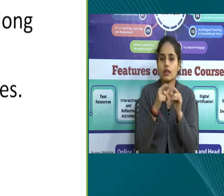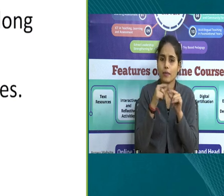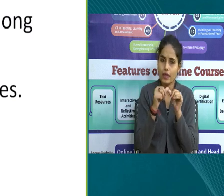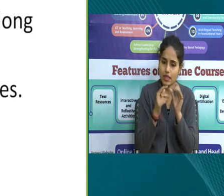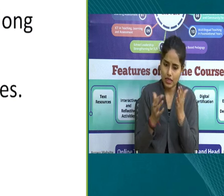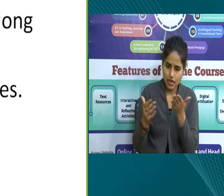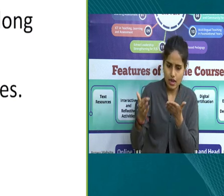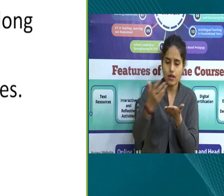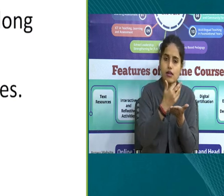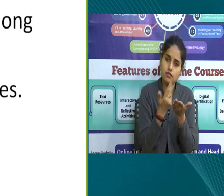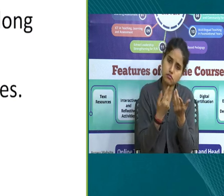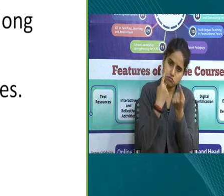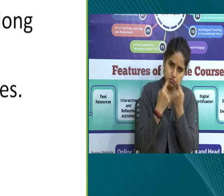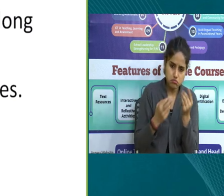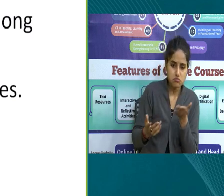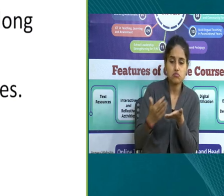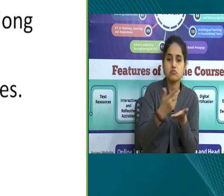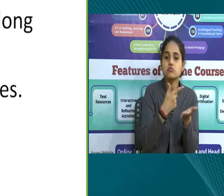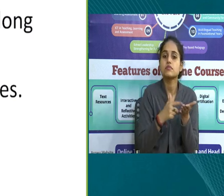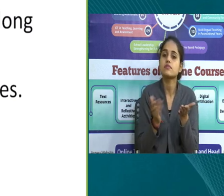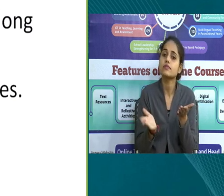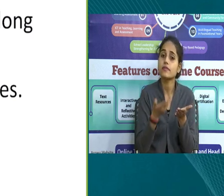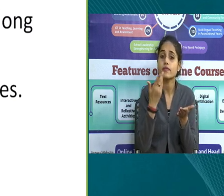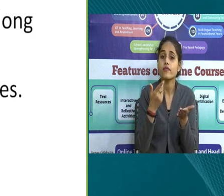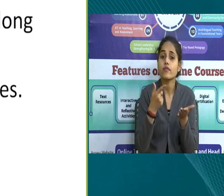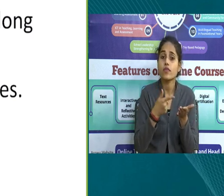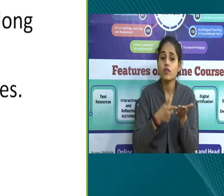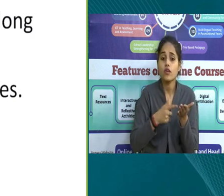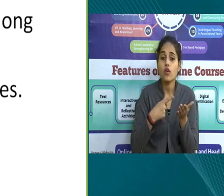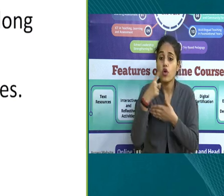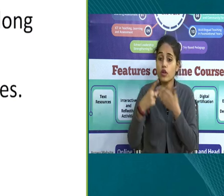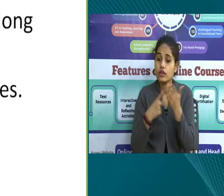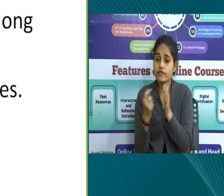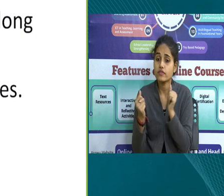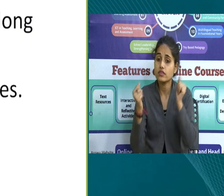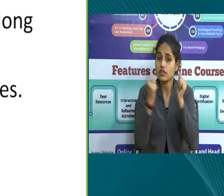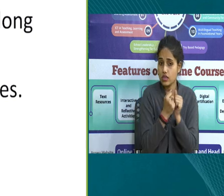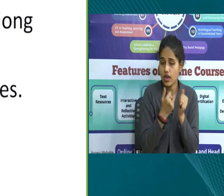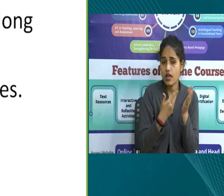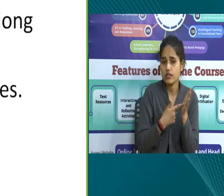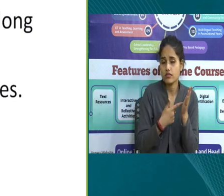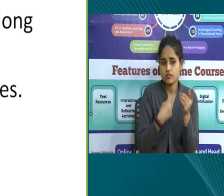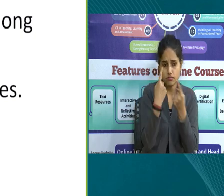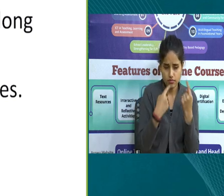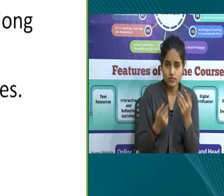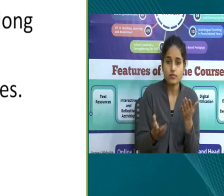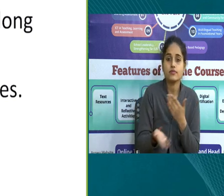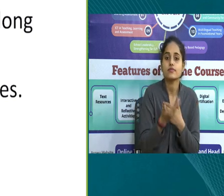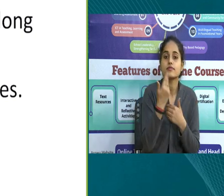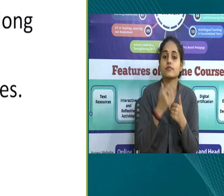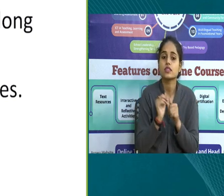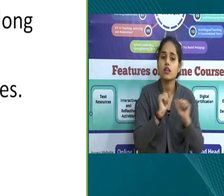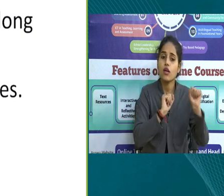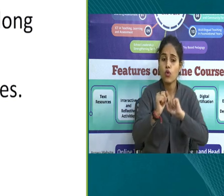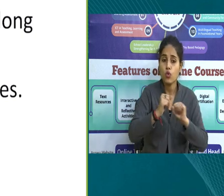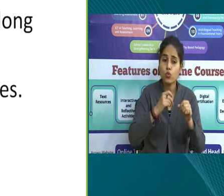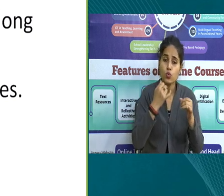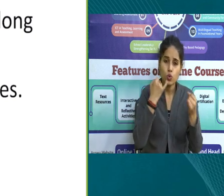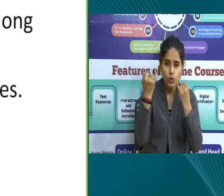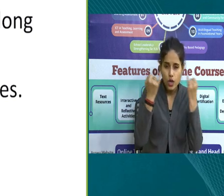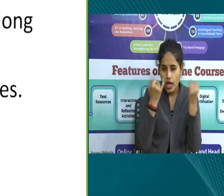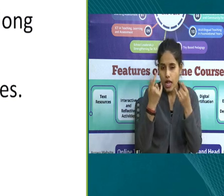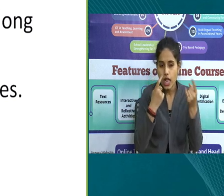कर सकता है data collection कर सकते हैं और अपने relatives के साथ मिलकर भी data collection कर सकते हैं measures उन्हें खुद सोचने होंगे